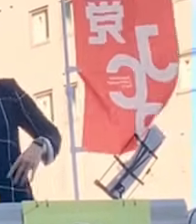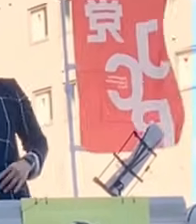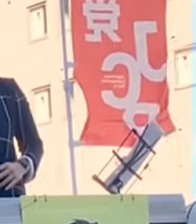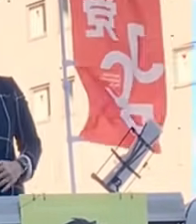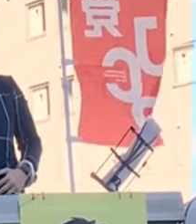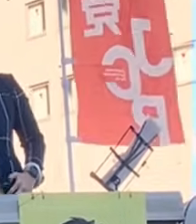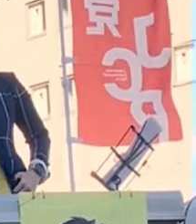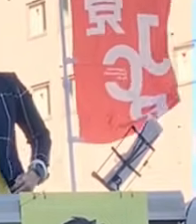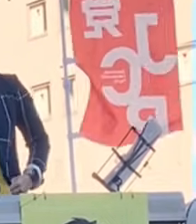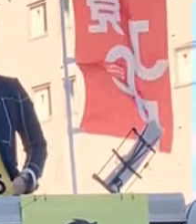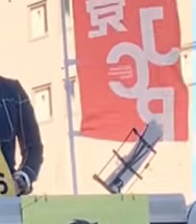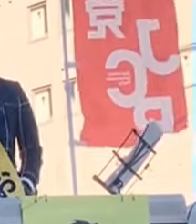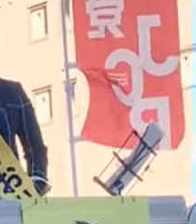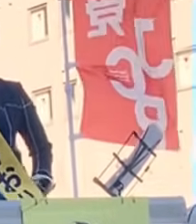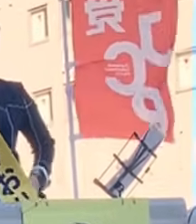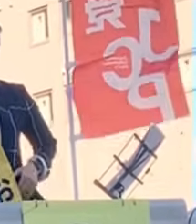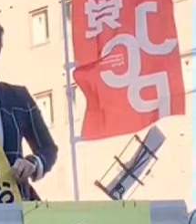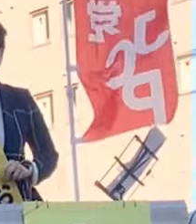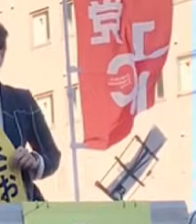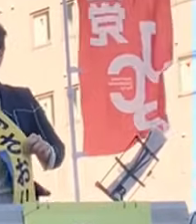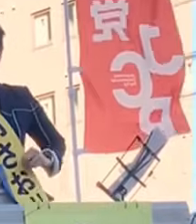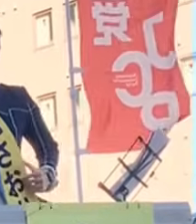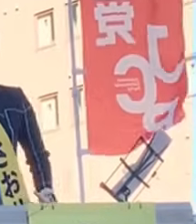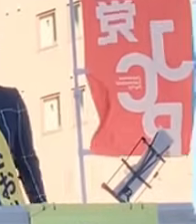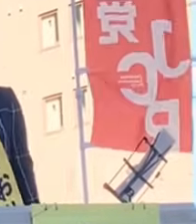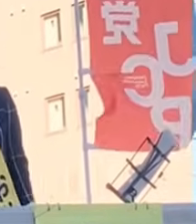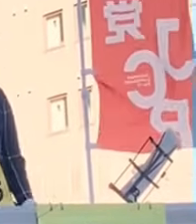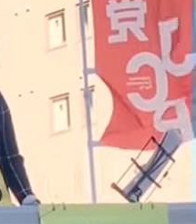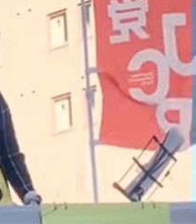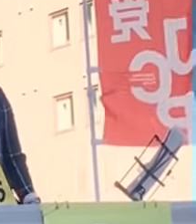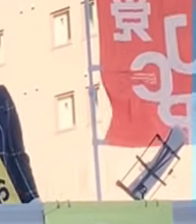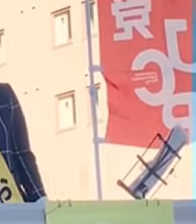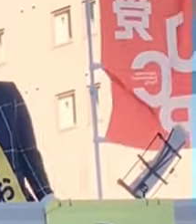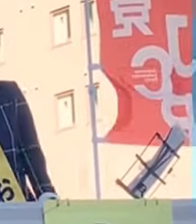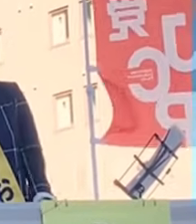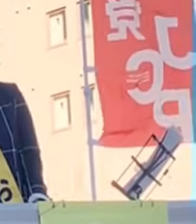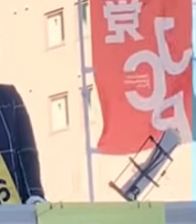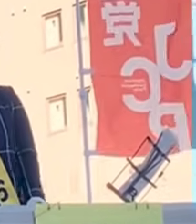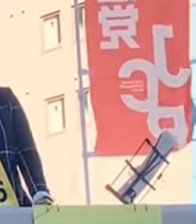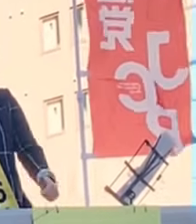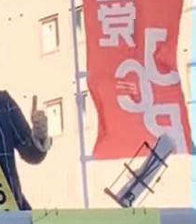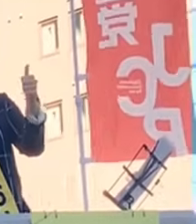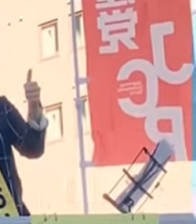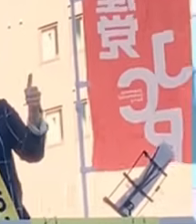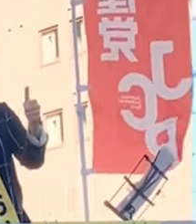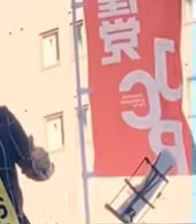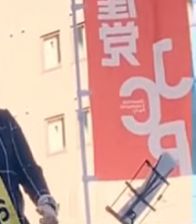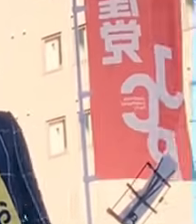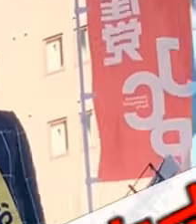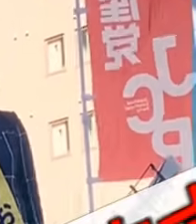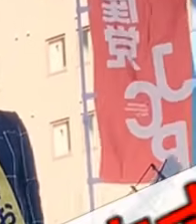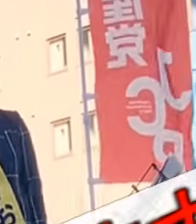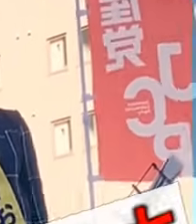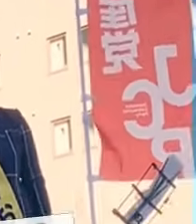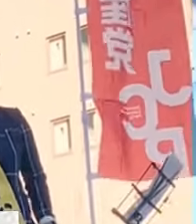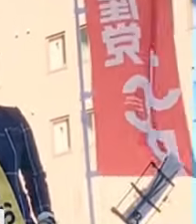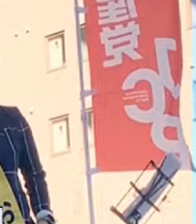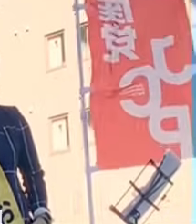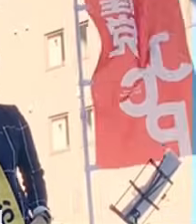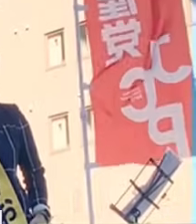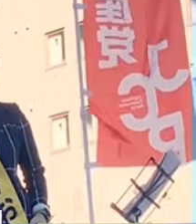人だったのかですが、日本共産党の池内沙織さんの応援に来るのか、これ